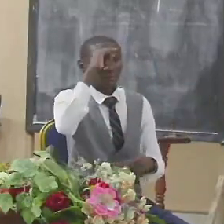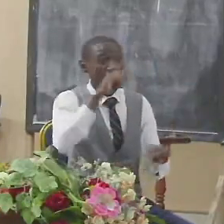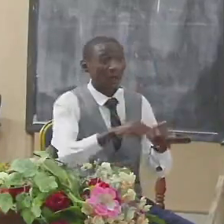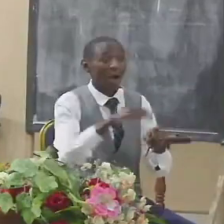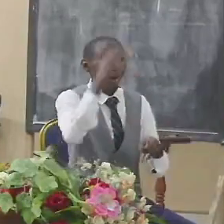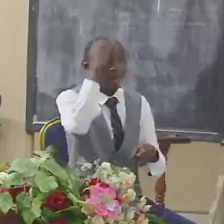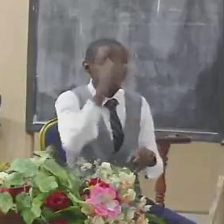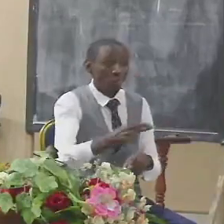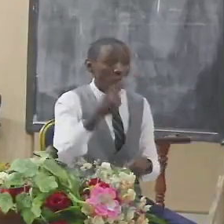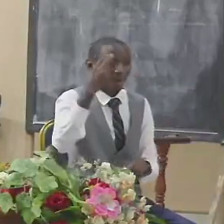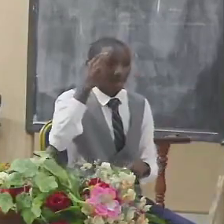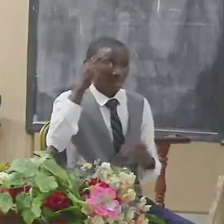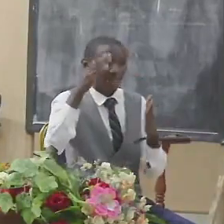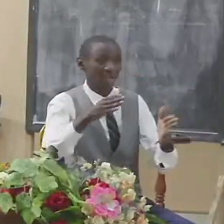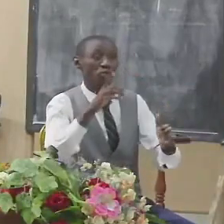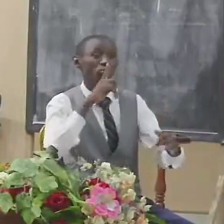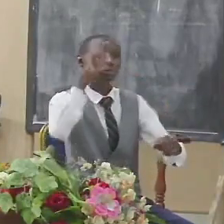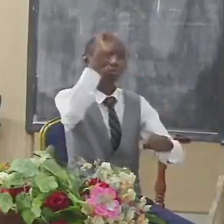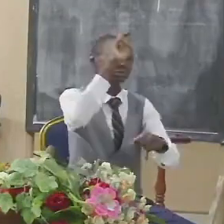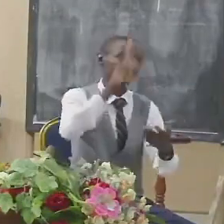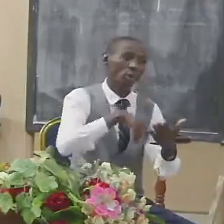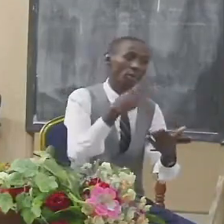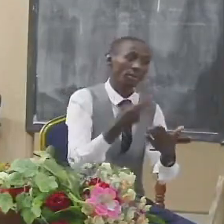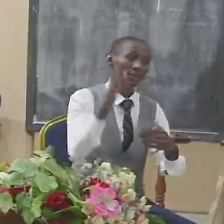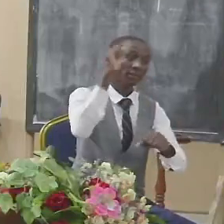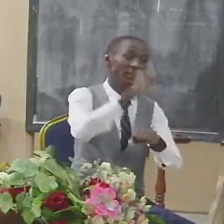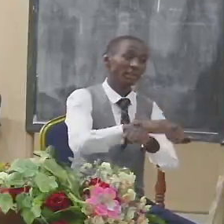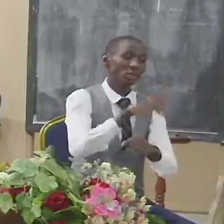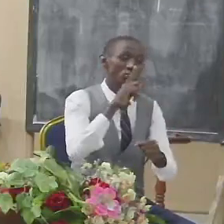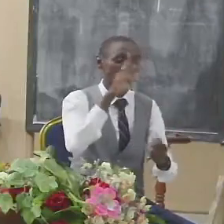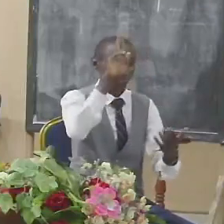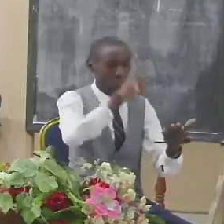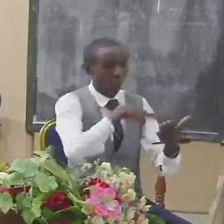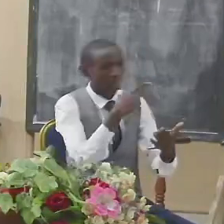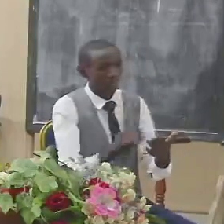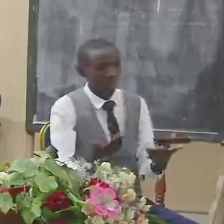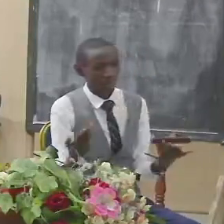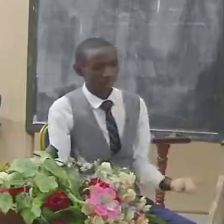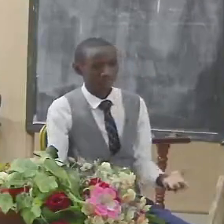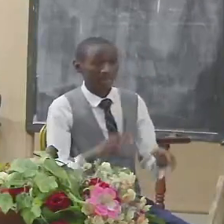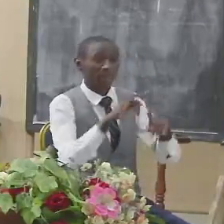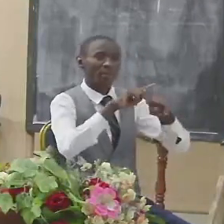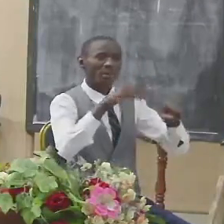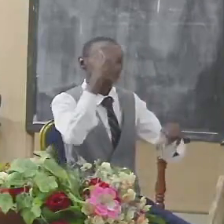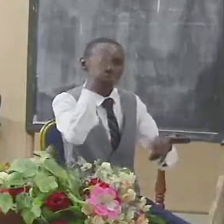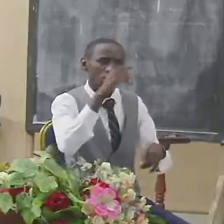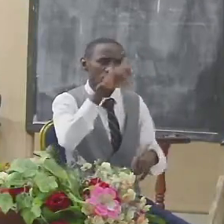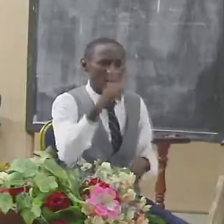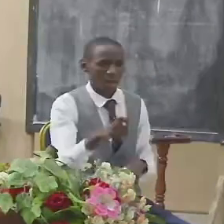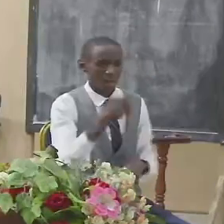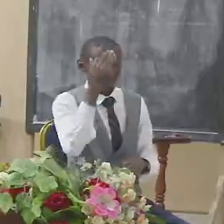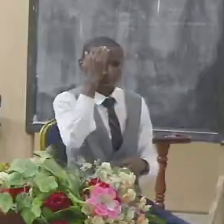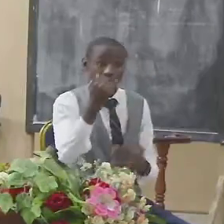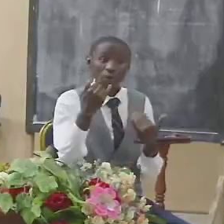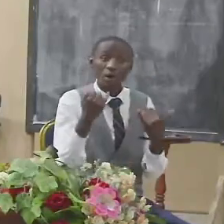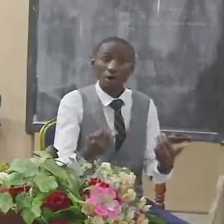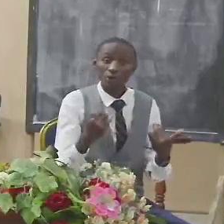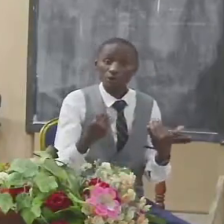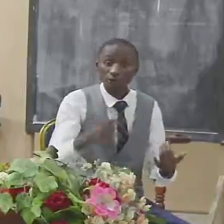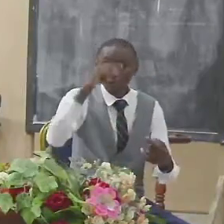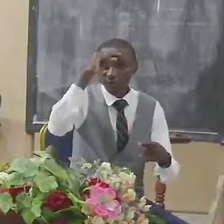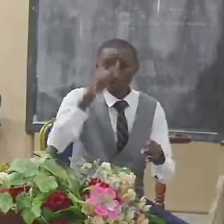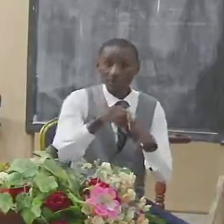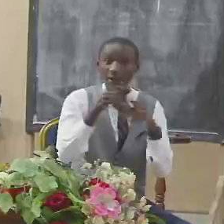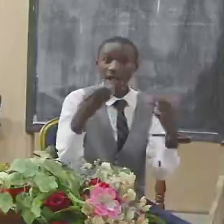les héros sont tombés? Kwa nini mashujaa wameanguka? Ndio. Mais pourquoi? Kwa nini? Pourquoi aujourd'hui, frère? Kwa nini leo?